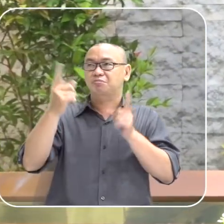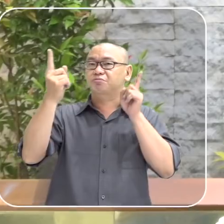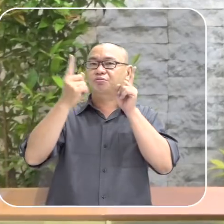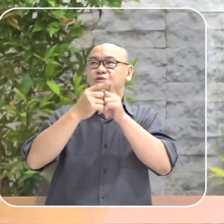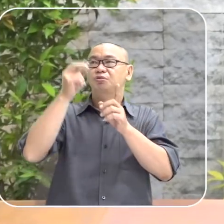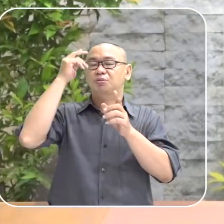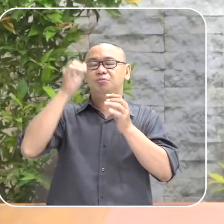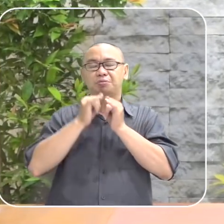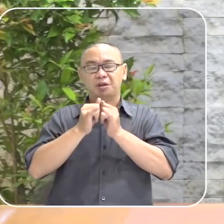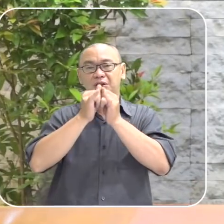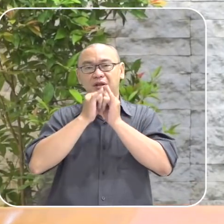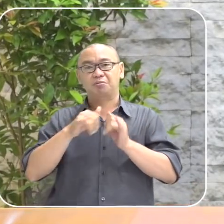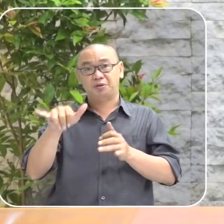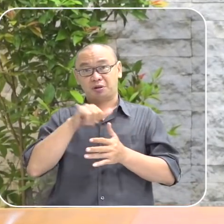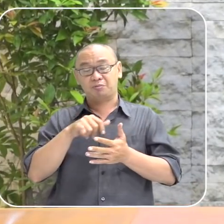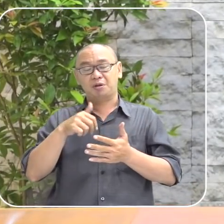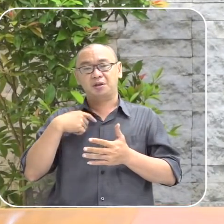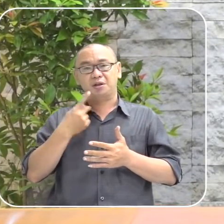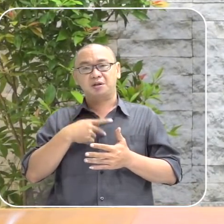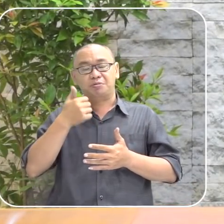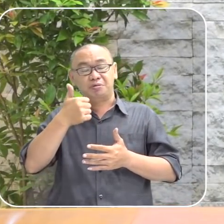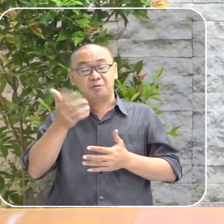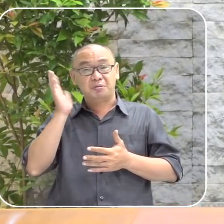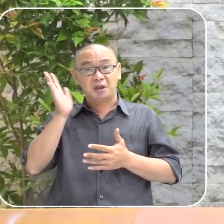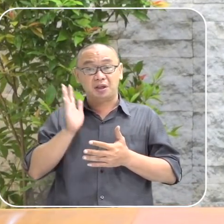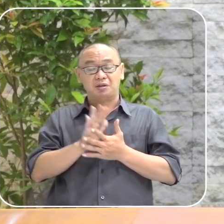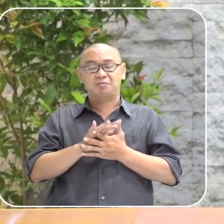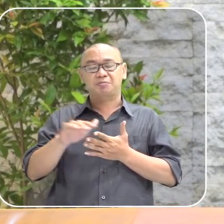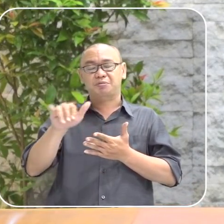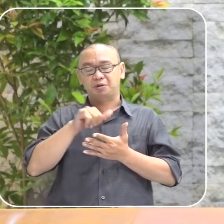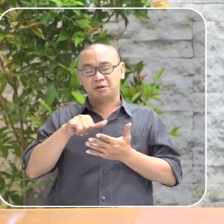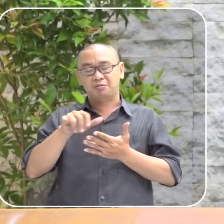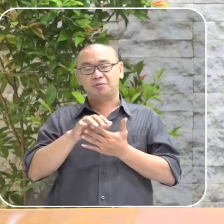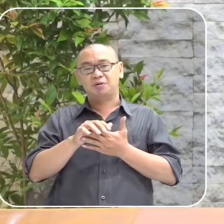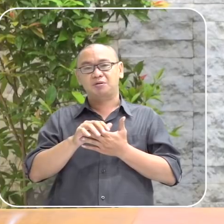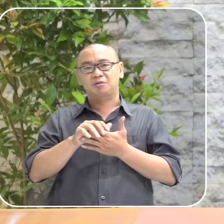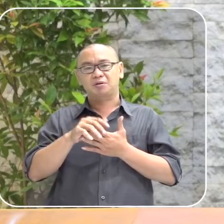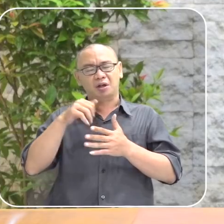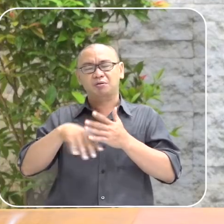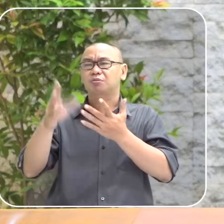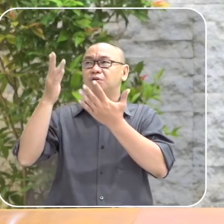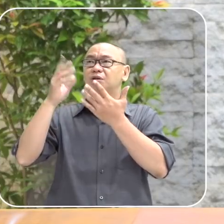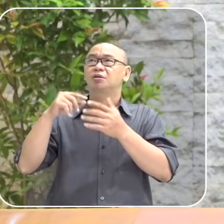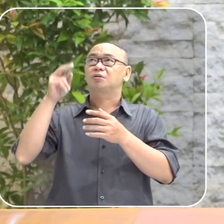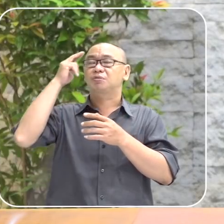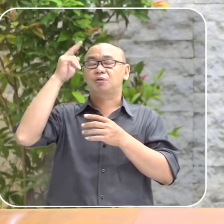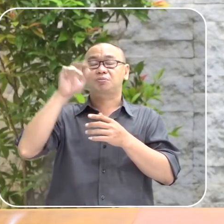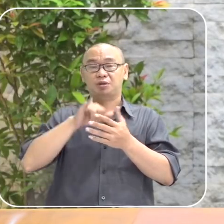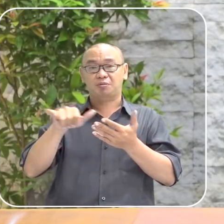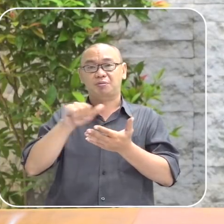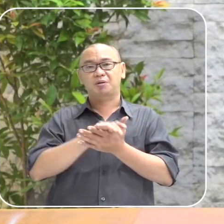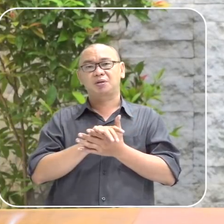berdoa, beribadah bersama, kita dapat melayani Tuhan bersama, dan kelak di dalam kemuliaannya kita menghadap Tuhan